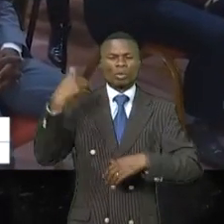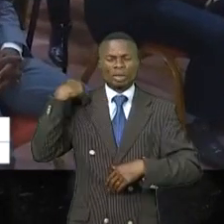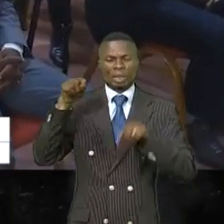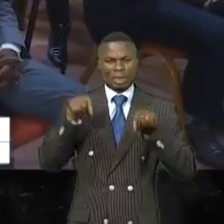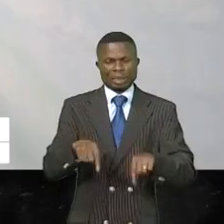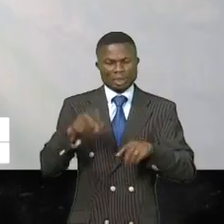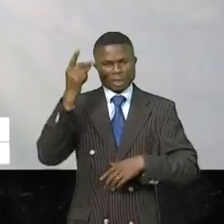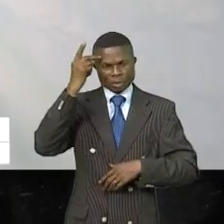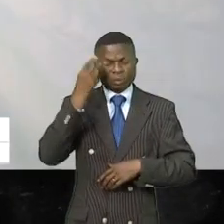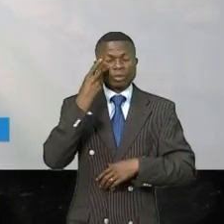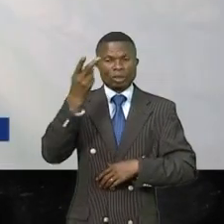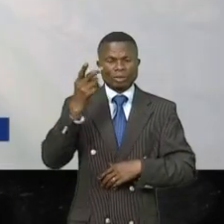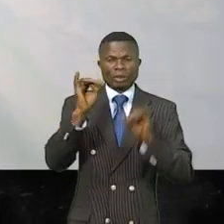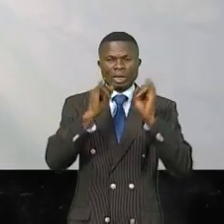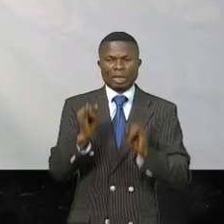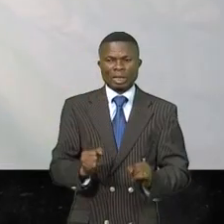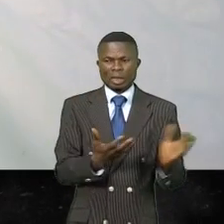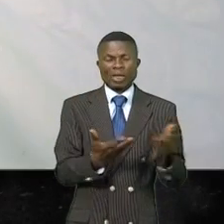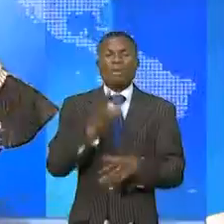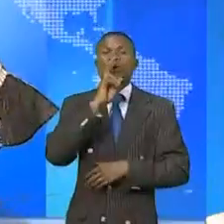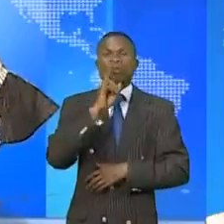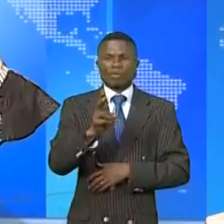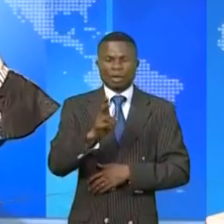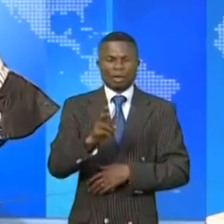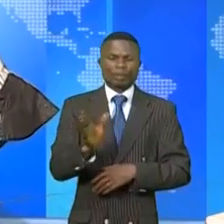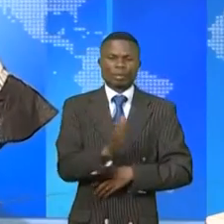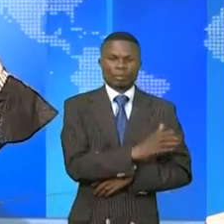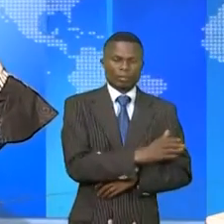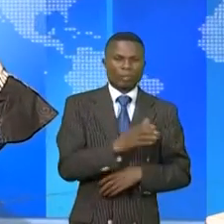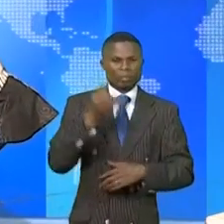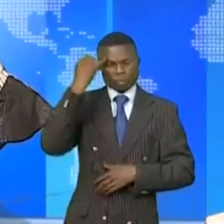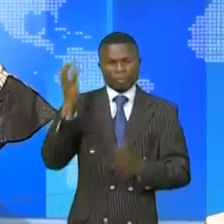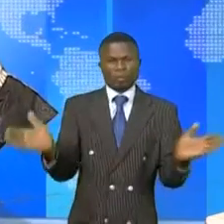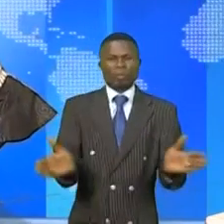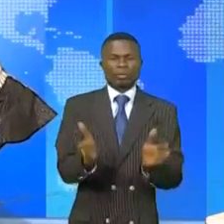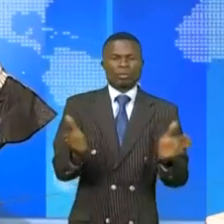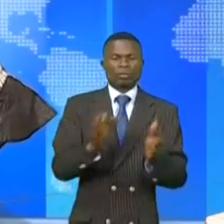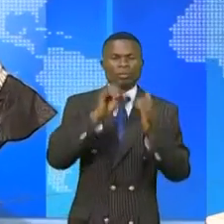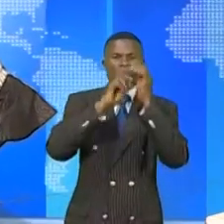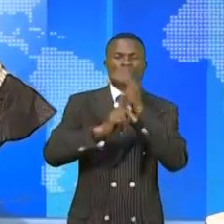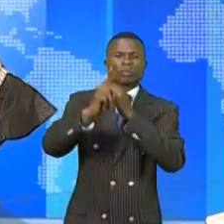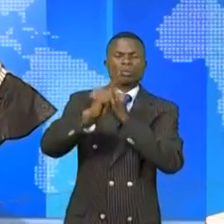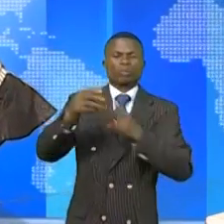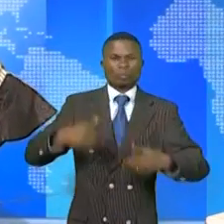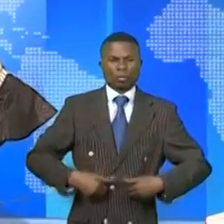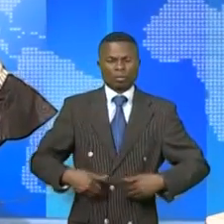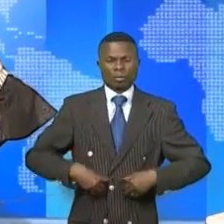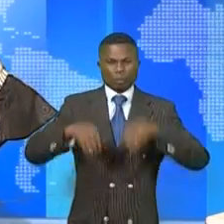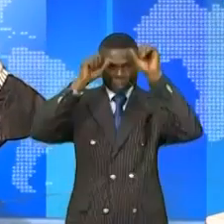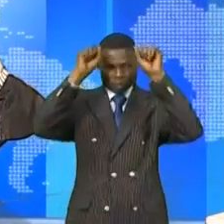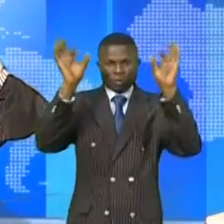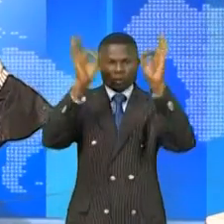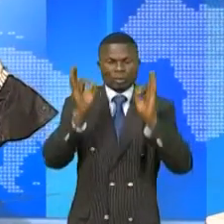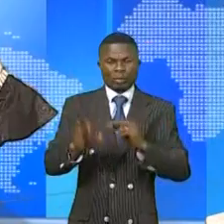du chef de l'État sur le numérique est une réalité. Dans le cadre de l'encouragement et promotion de la jeunesse, le président du